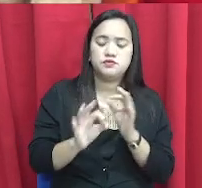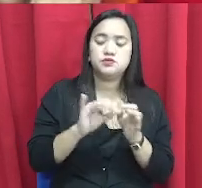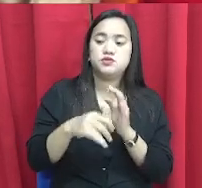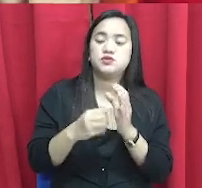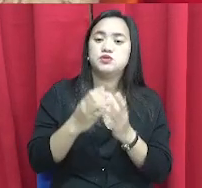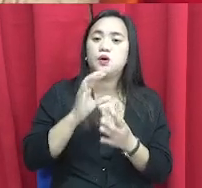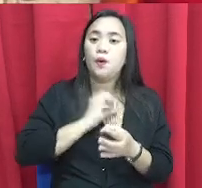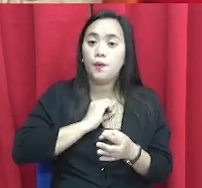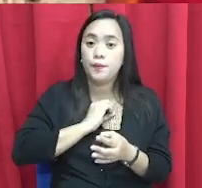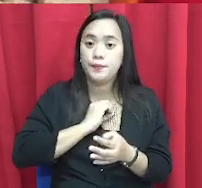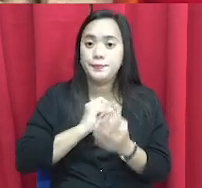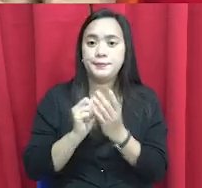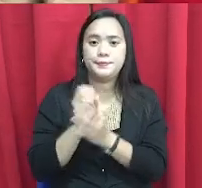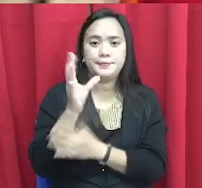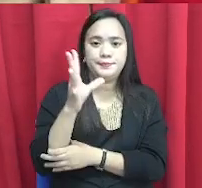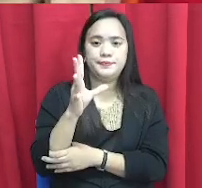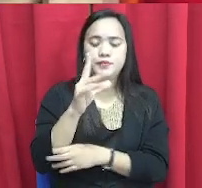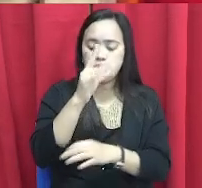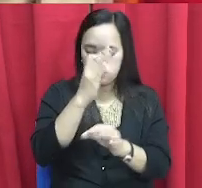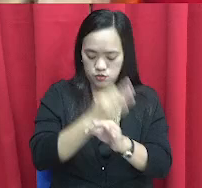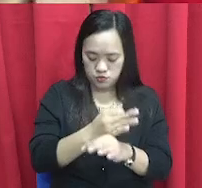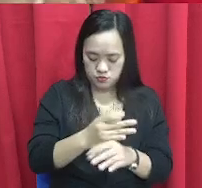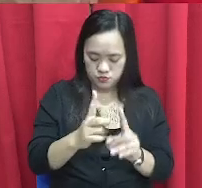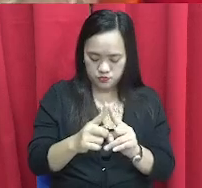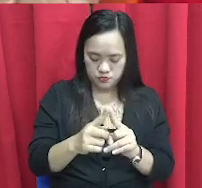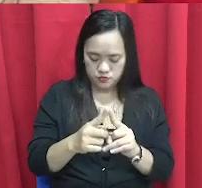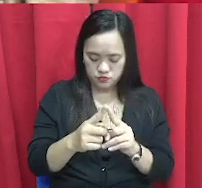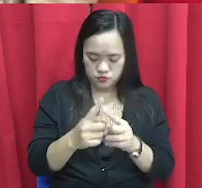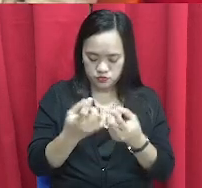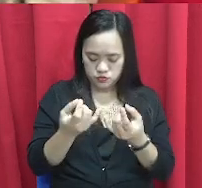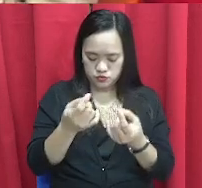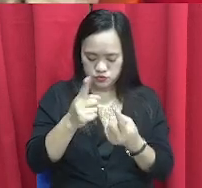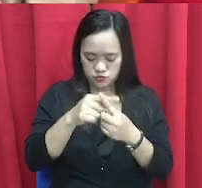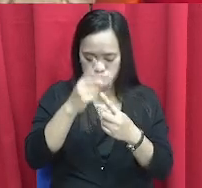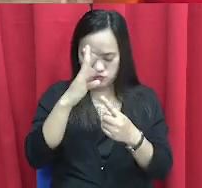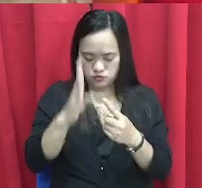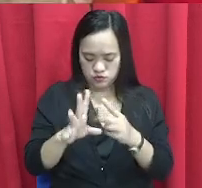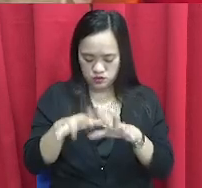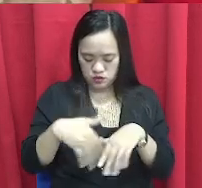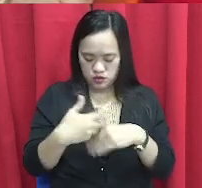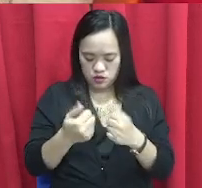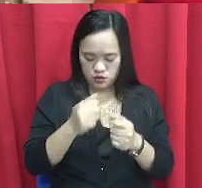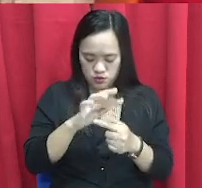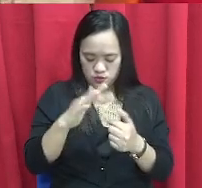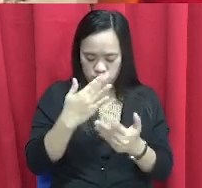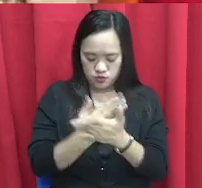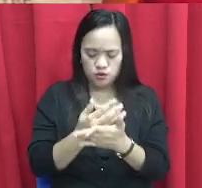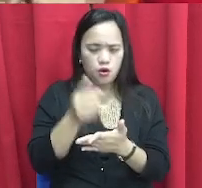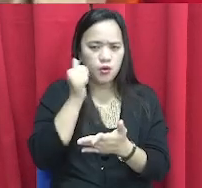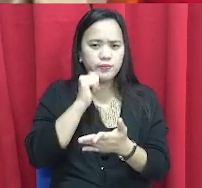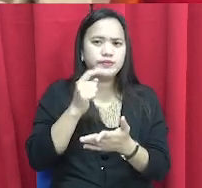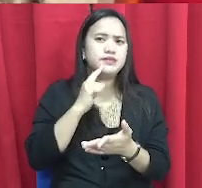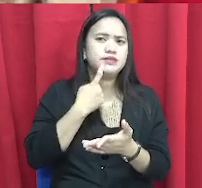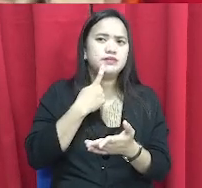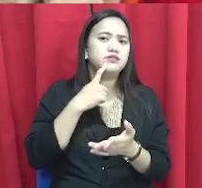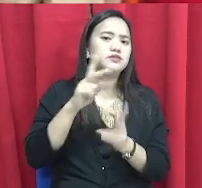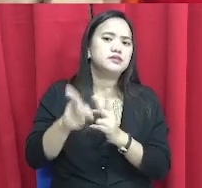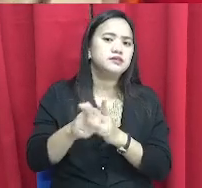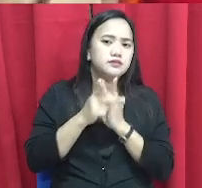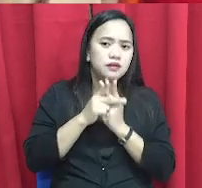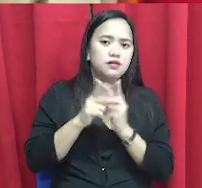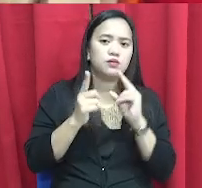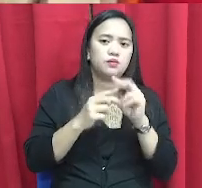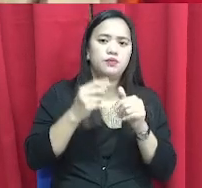ba lumalago ba yung pananampalataya mo sa pang gaano mo rin kas seryosong tinatanggap yung salita